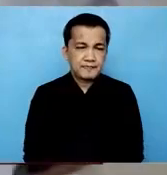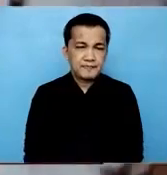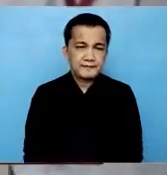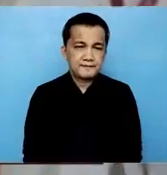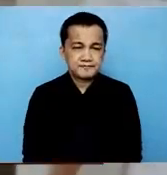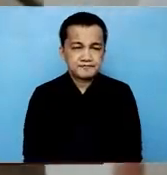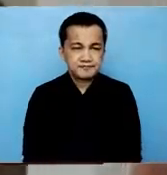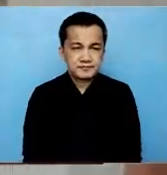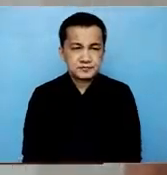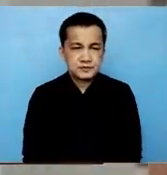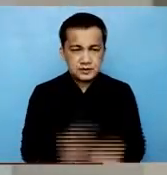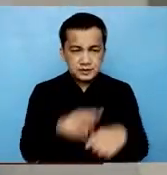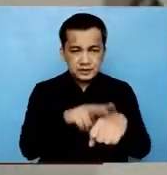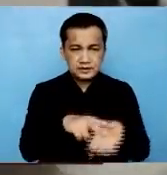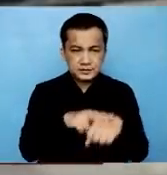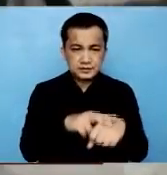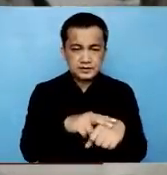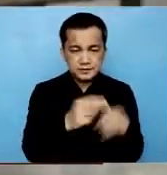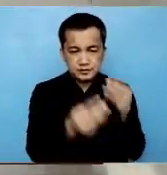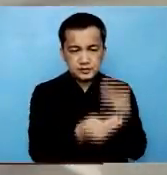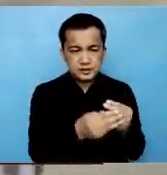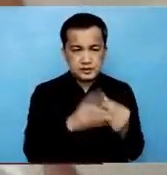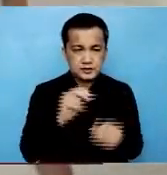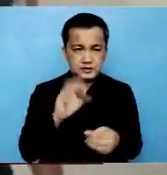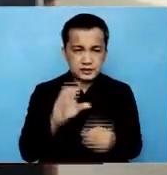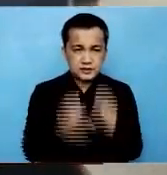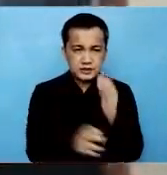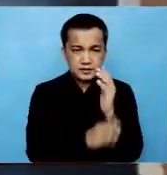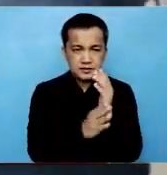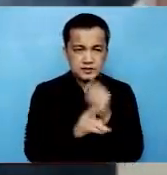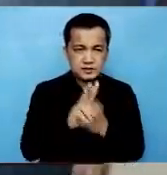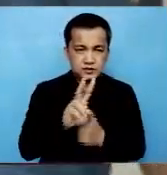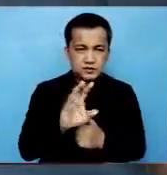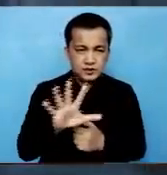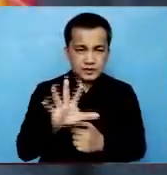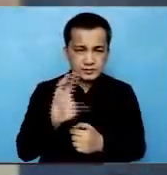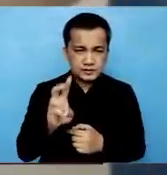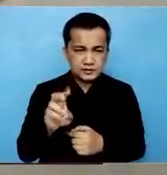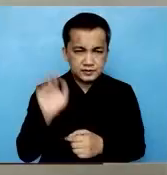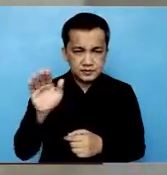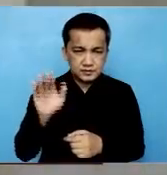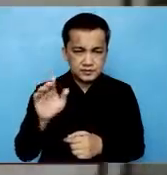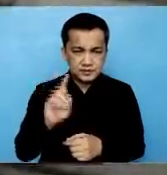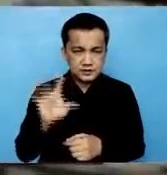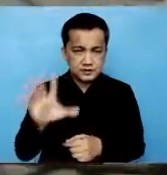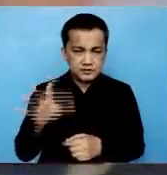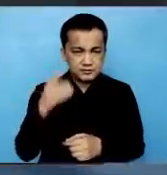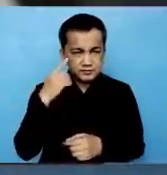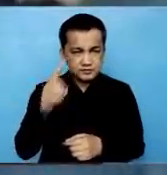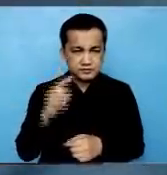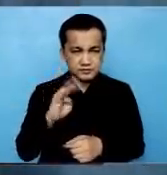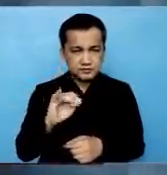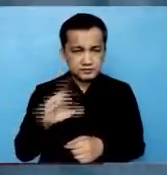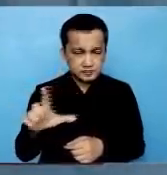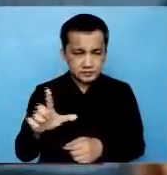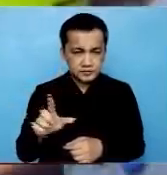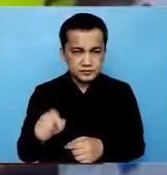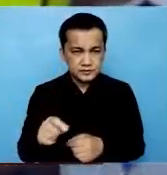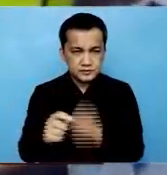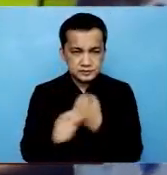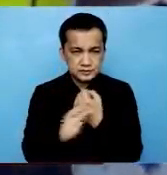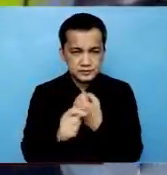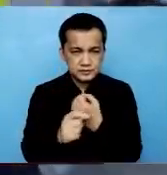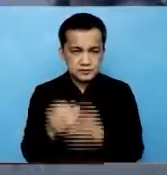Kasalukuyan nakabinbin sa Muntinlupa RTC Branch 256 ang petisyon ni De Lima para makapagpiyansa at pansamantalang